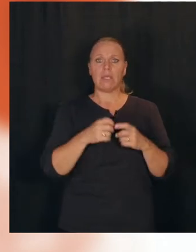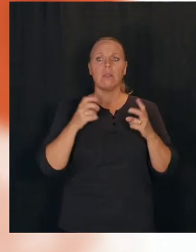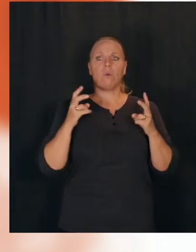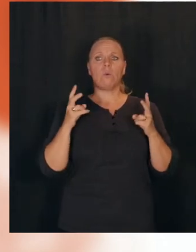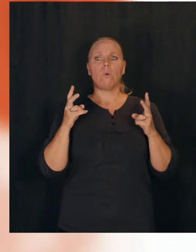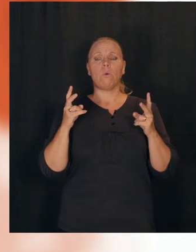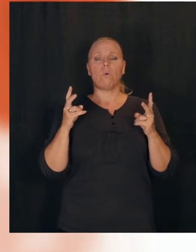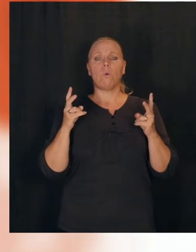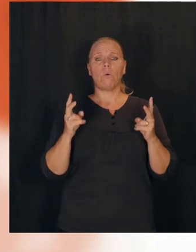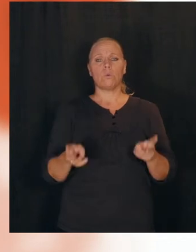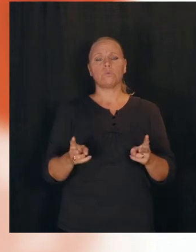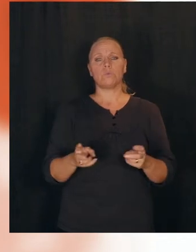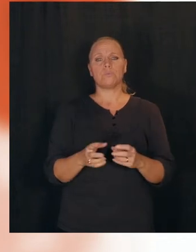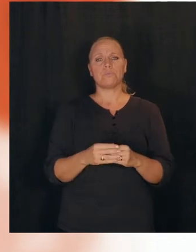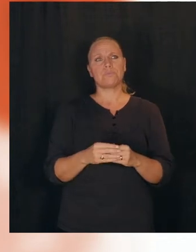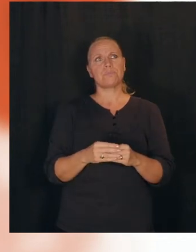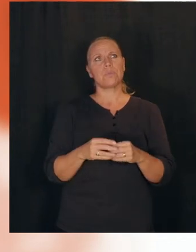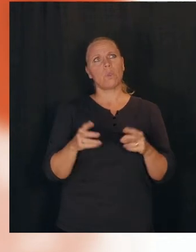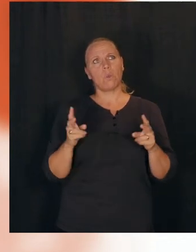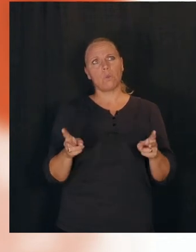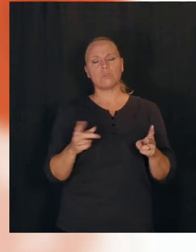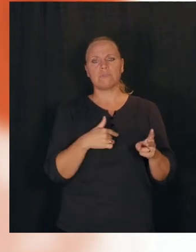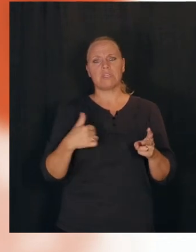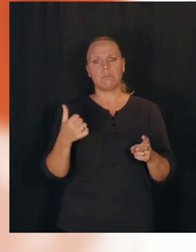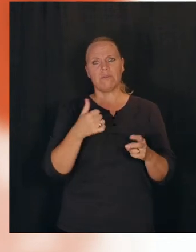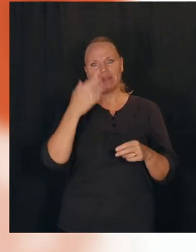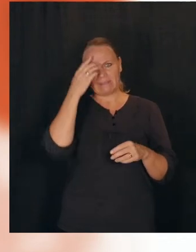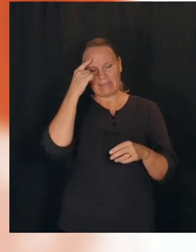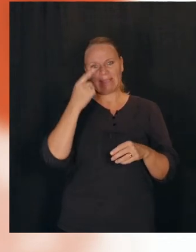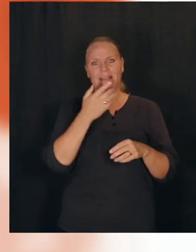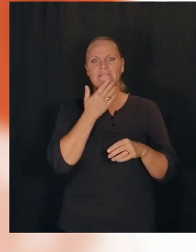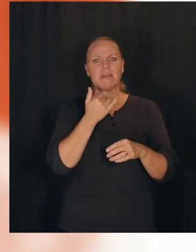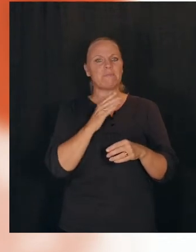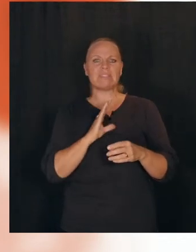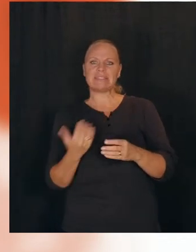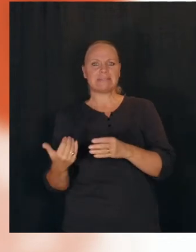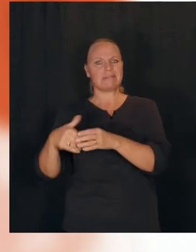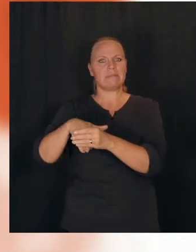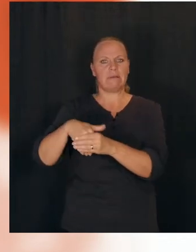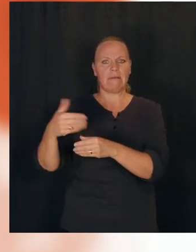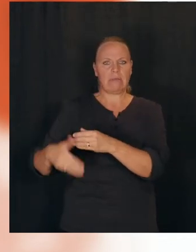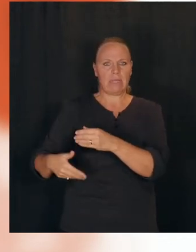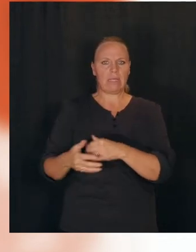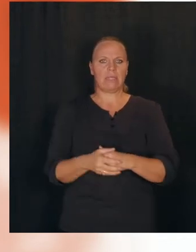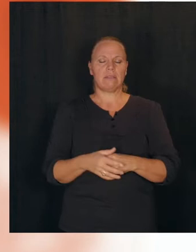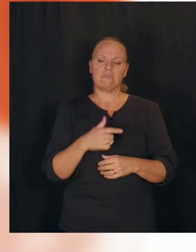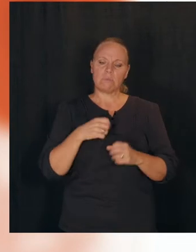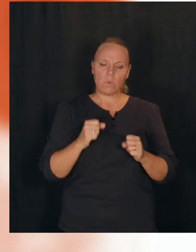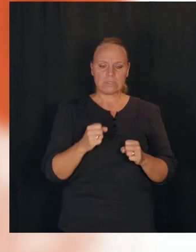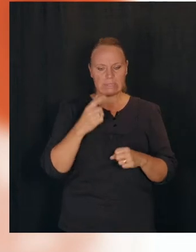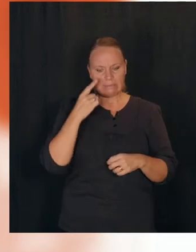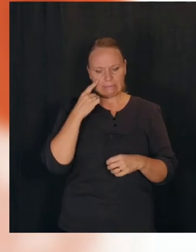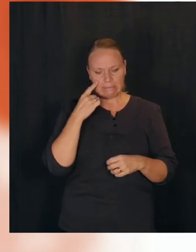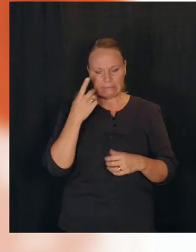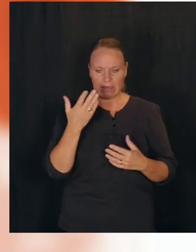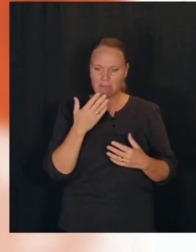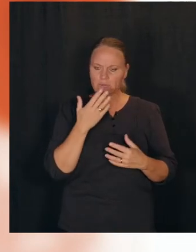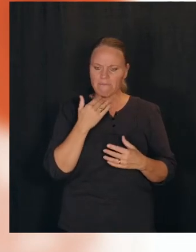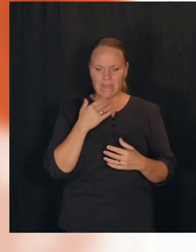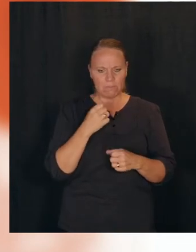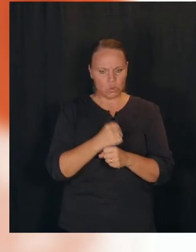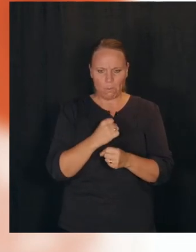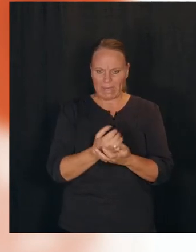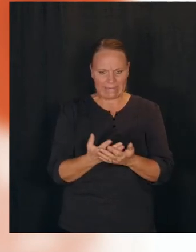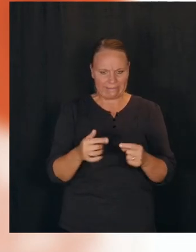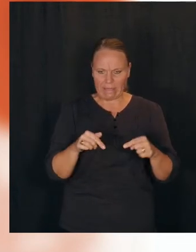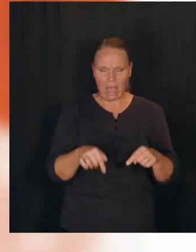med det. Men också de som inte finns med. Det är alltid relevant att ställa frågor som, vem arbetar inte här?